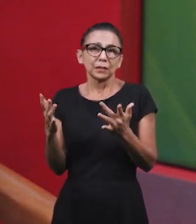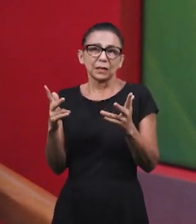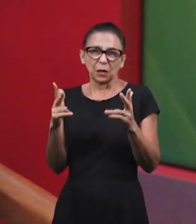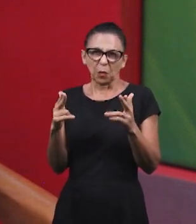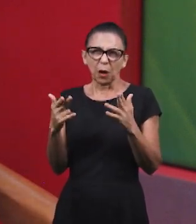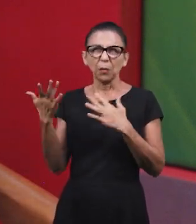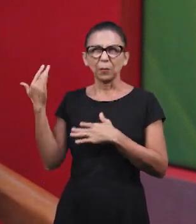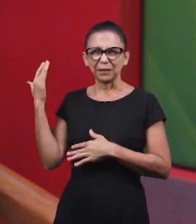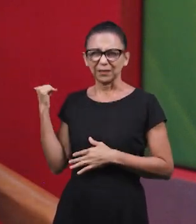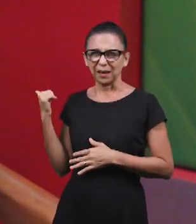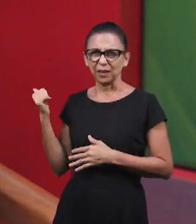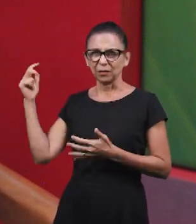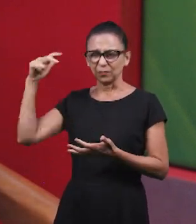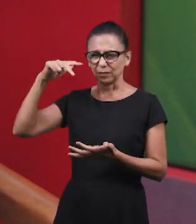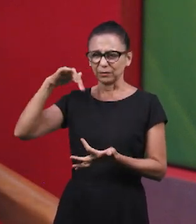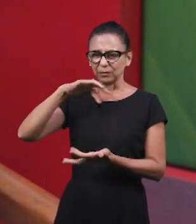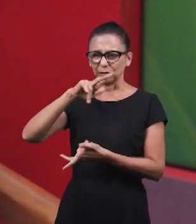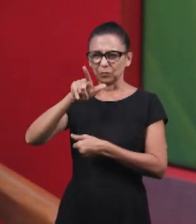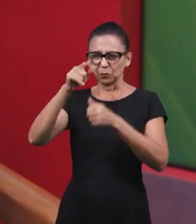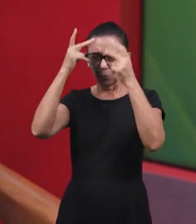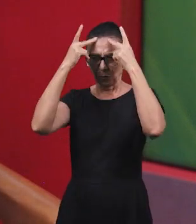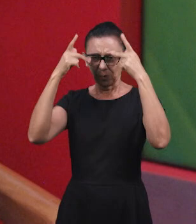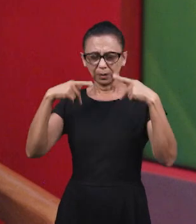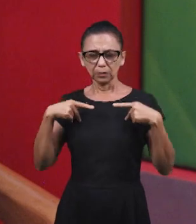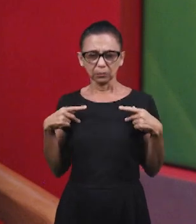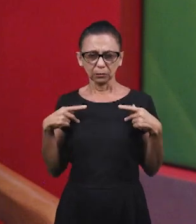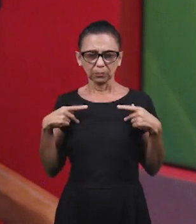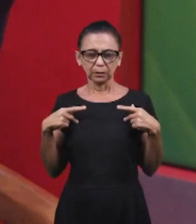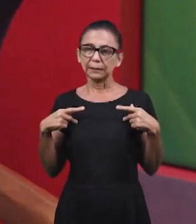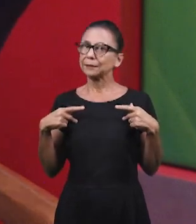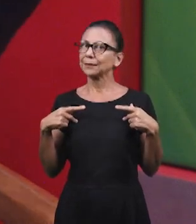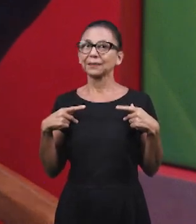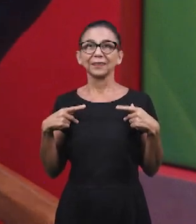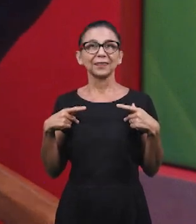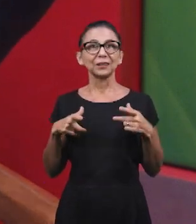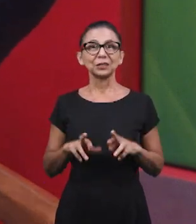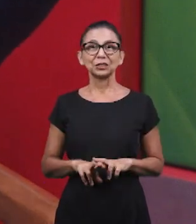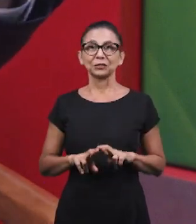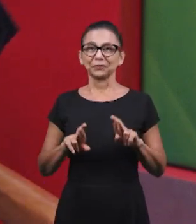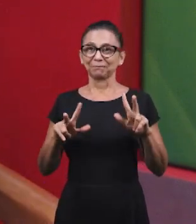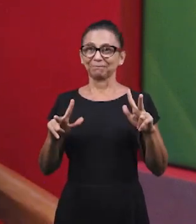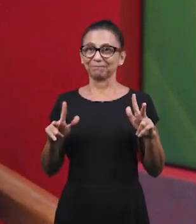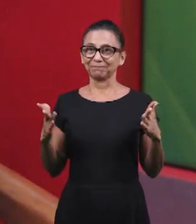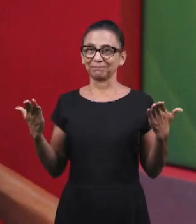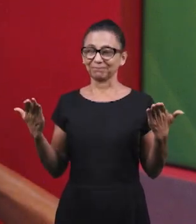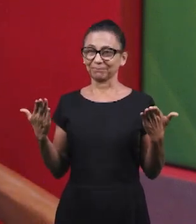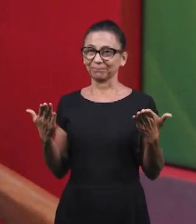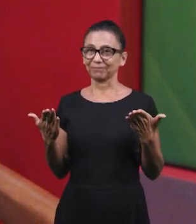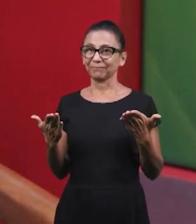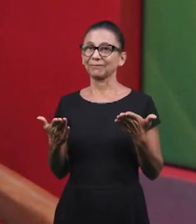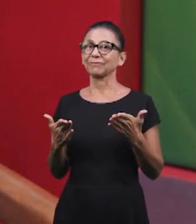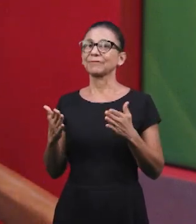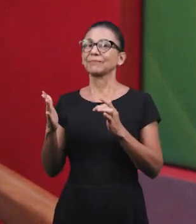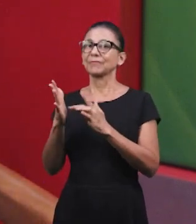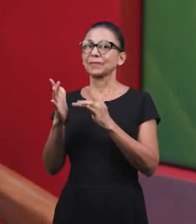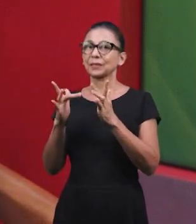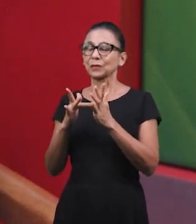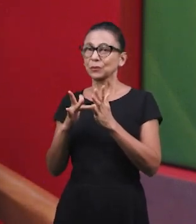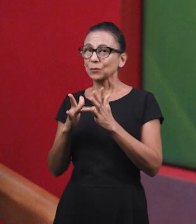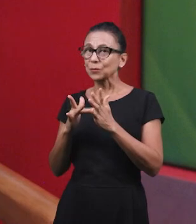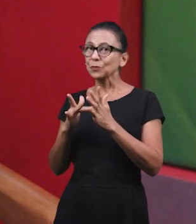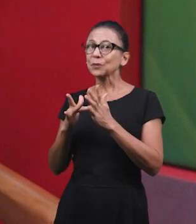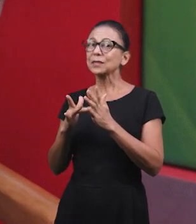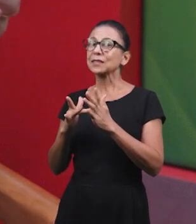Non. Jésus, maintenant, il viendra dans les nuages avec pouvoir et grande gloire. Son Église va être enlevée, va